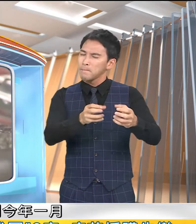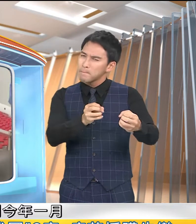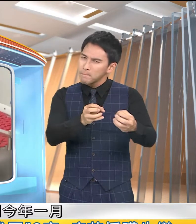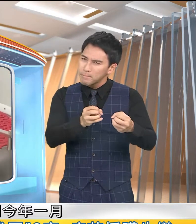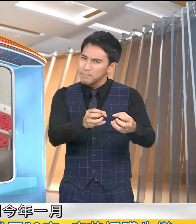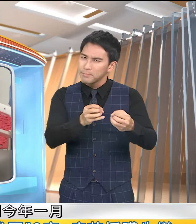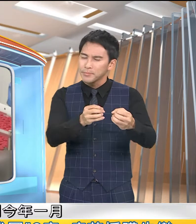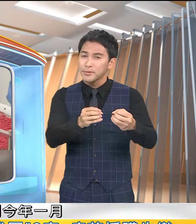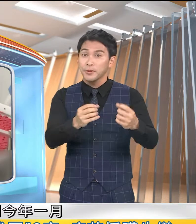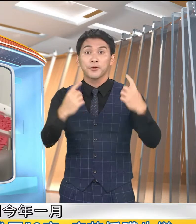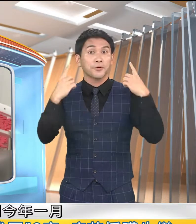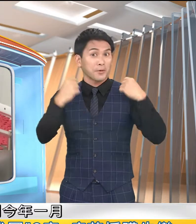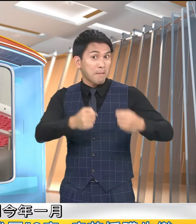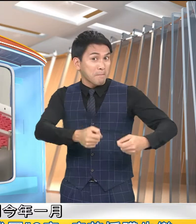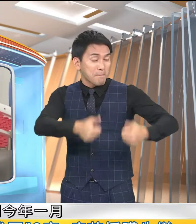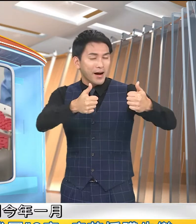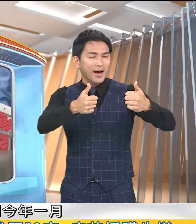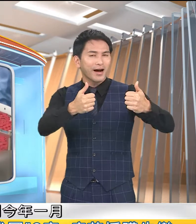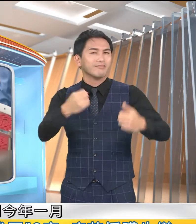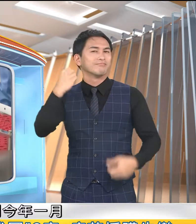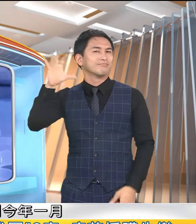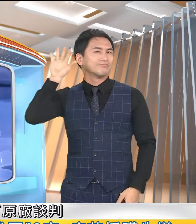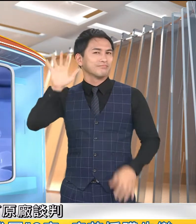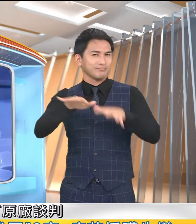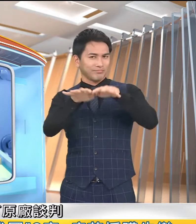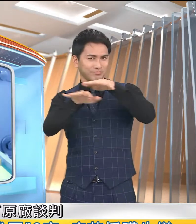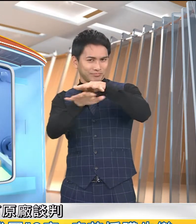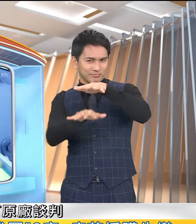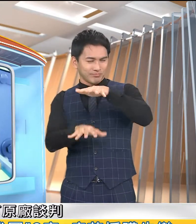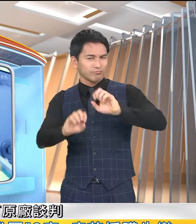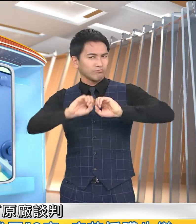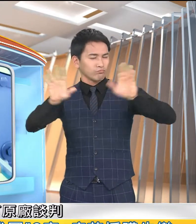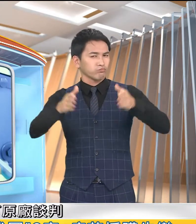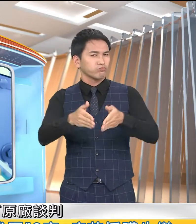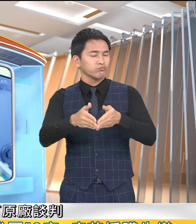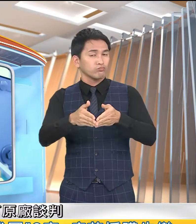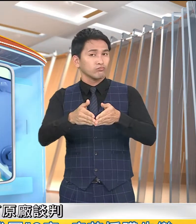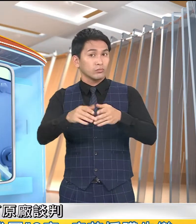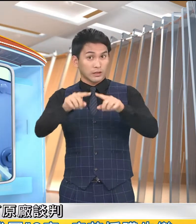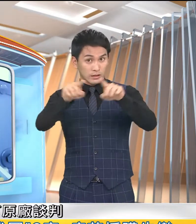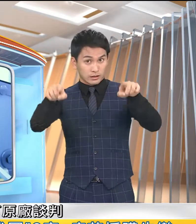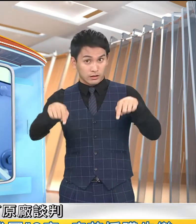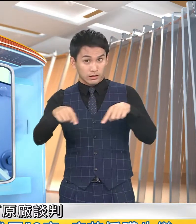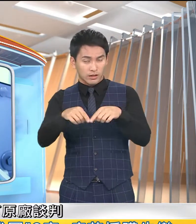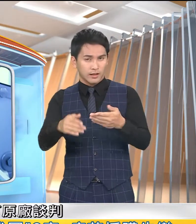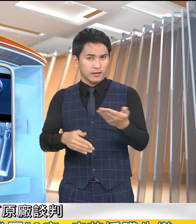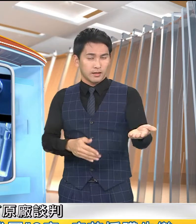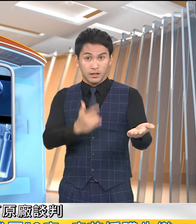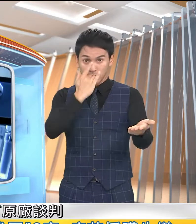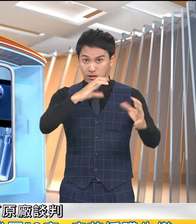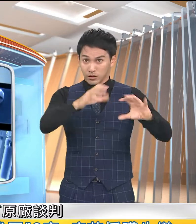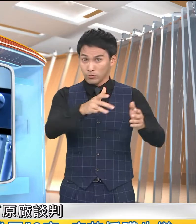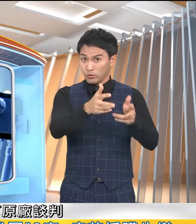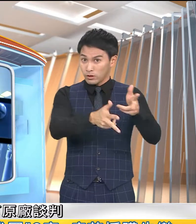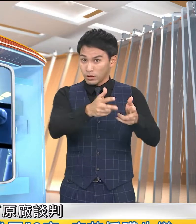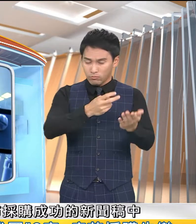去年8月到今年1月，都持续的和德国 BNT 原厂谈